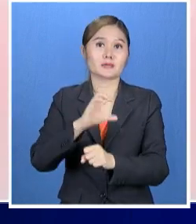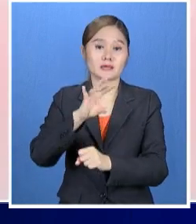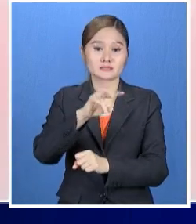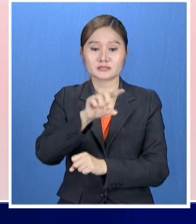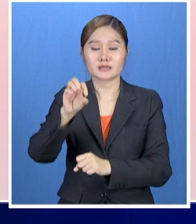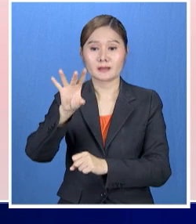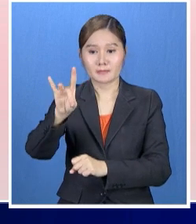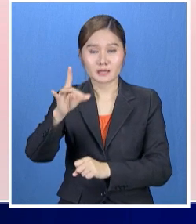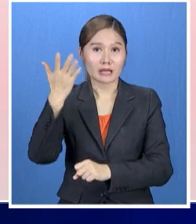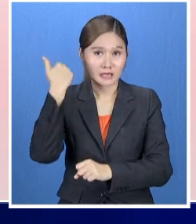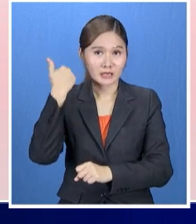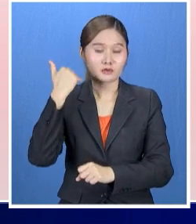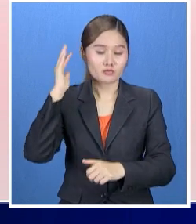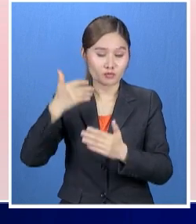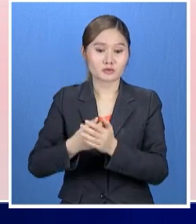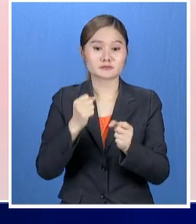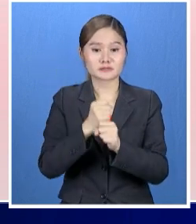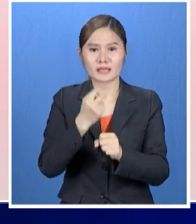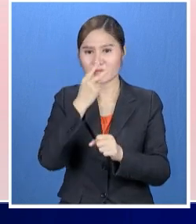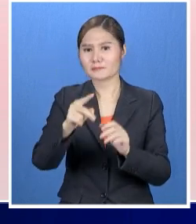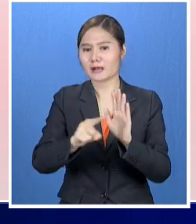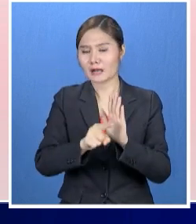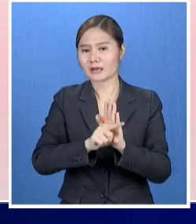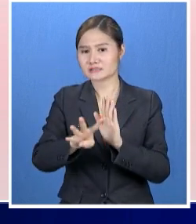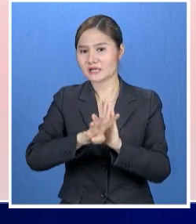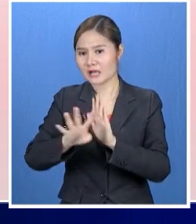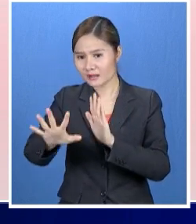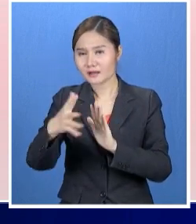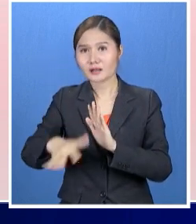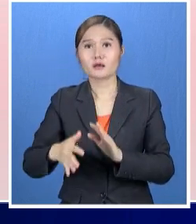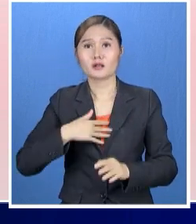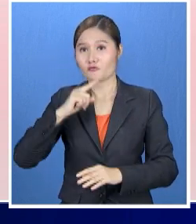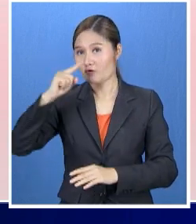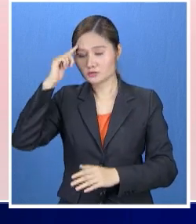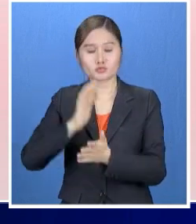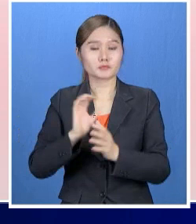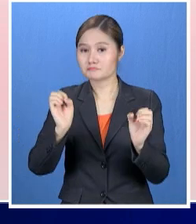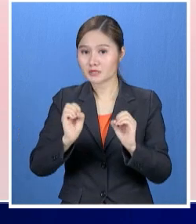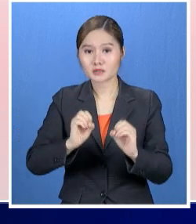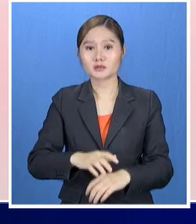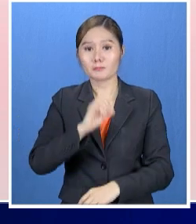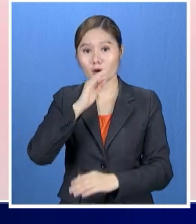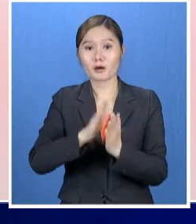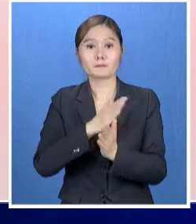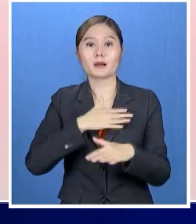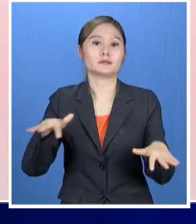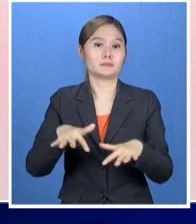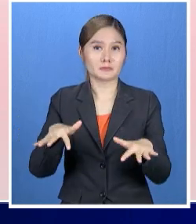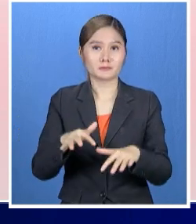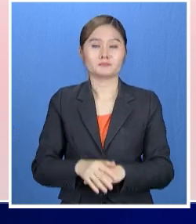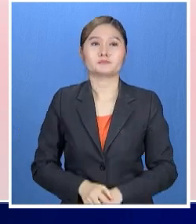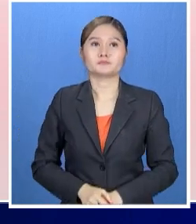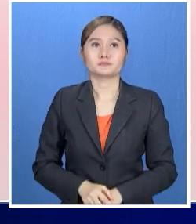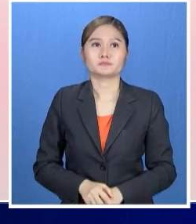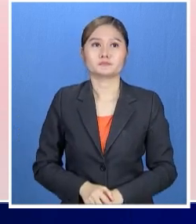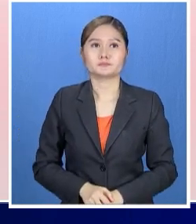ถึง 58 เกิดขึ้นมา 4-5 ครั้งแล้วแล้วท่านเนี่ยไม่เคยไปแจ้งความด้วยบอกว่าเป็นพระธรรมดาไม่อย